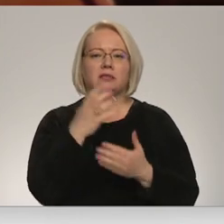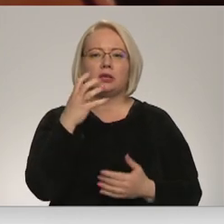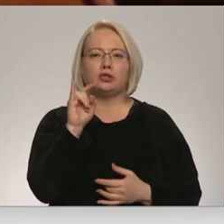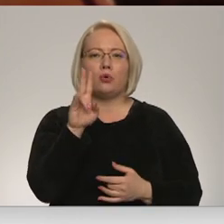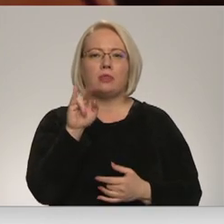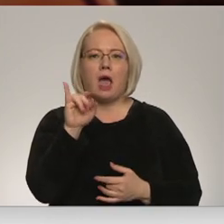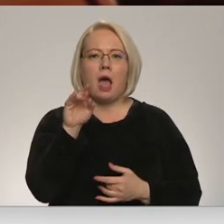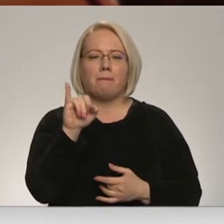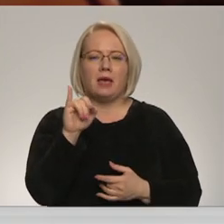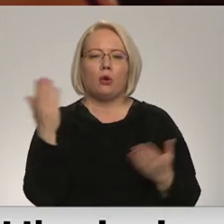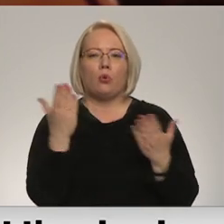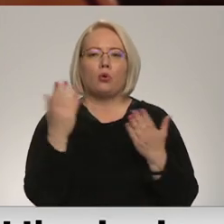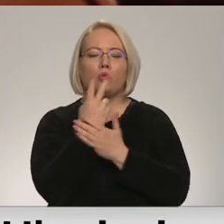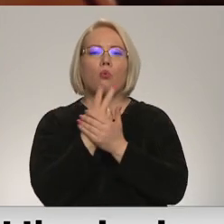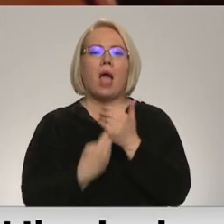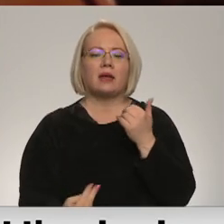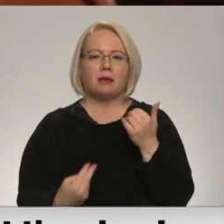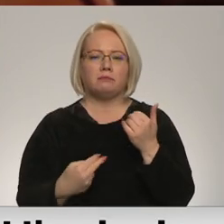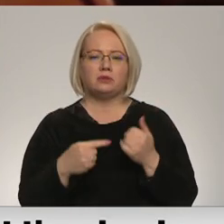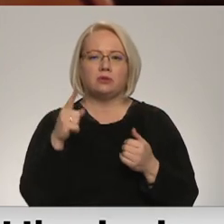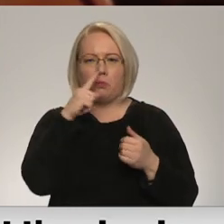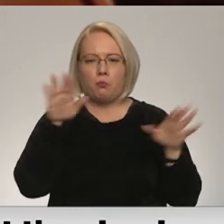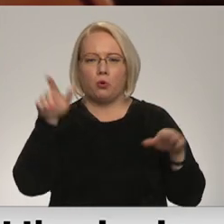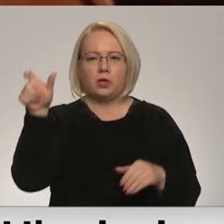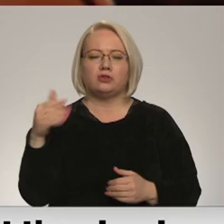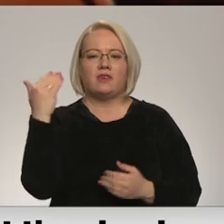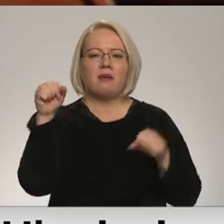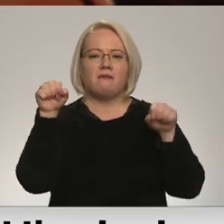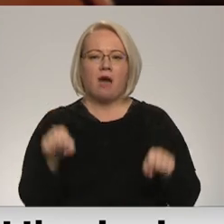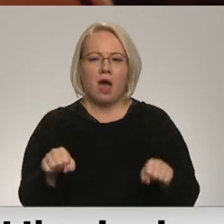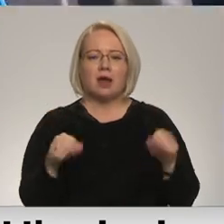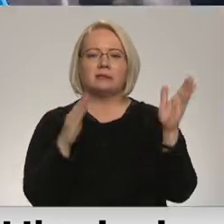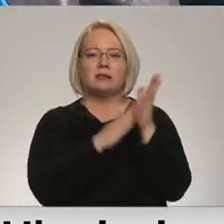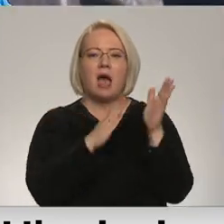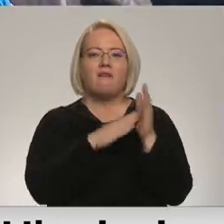kurā nogrims Putins un viņa režīms. Slāva Ukraiņa!